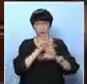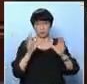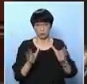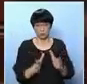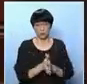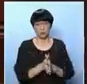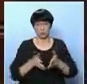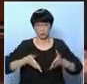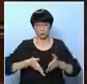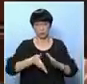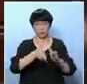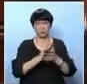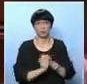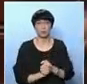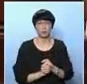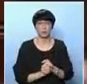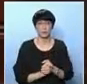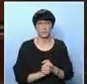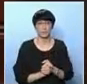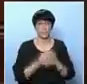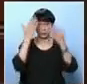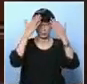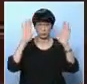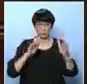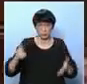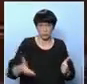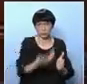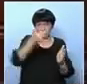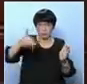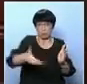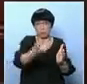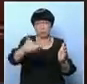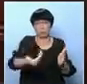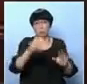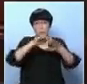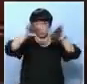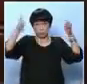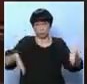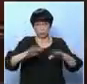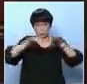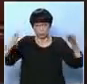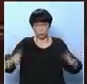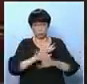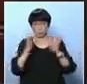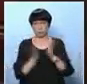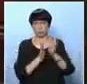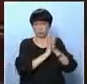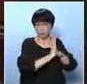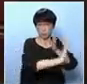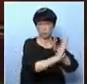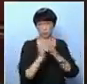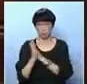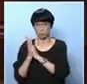要嗰啲叫做開放式嘅發掘，導致到嗰啲鋪頭全部都被圍封，於是就將嗰個